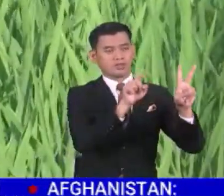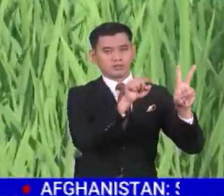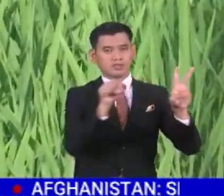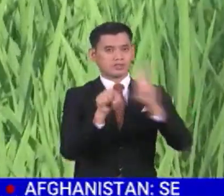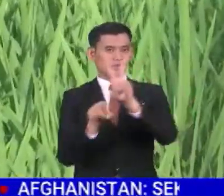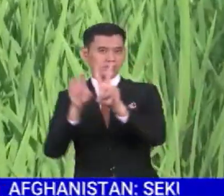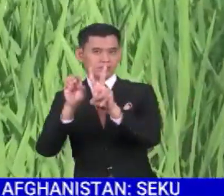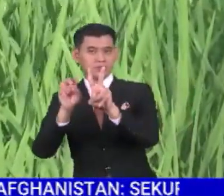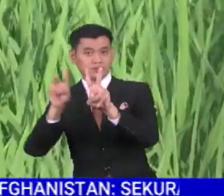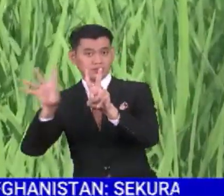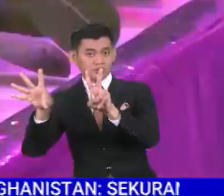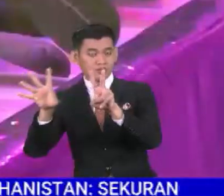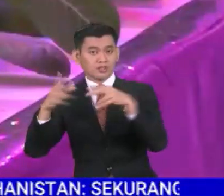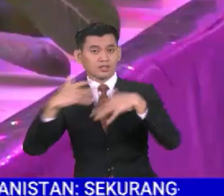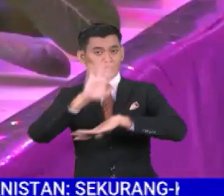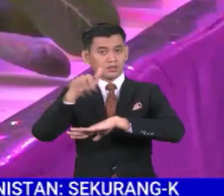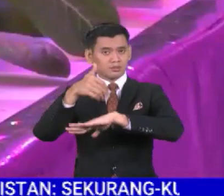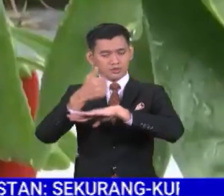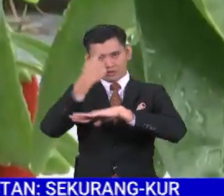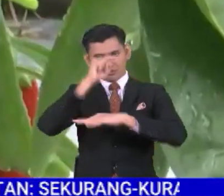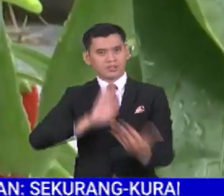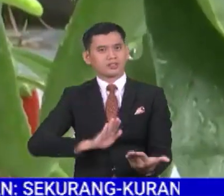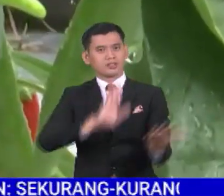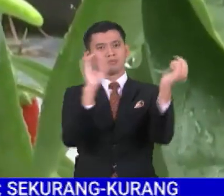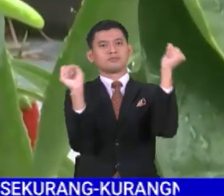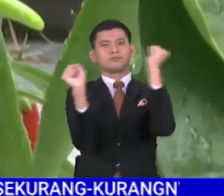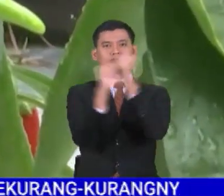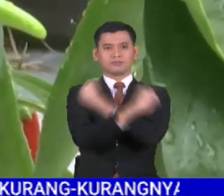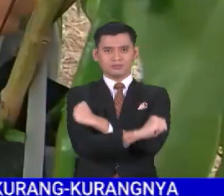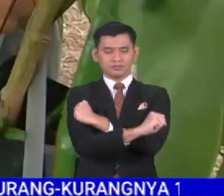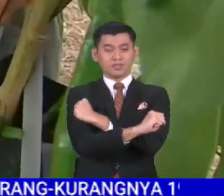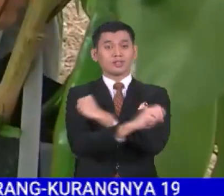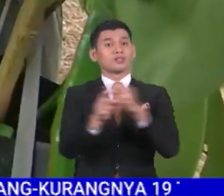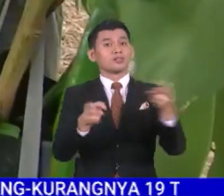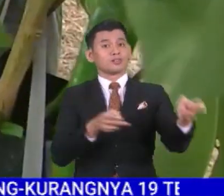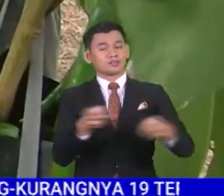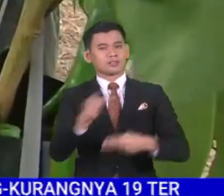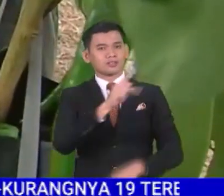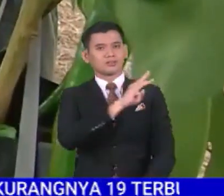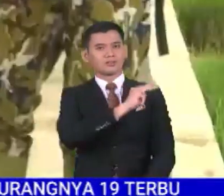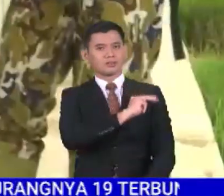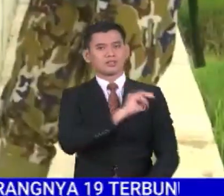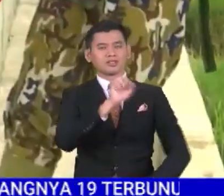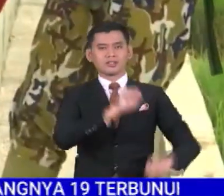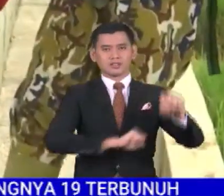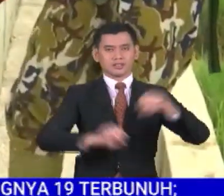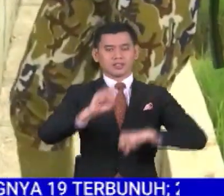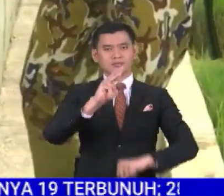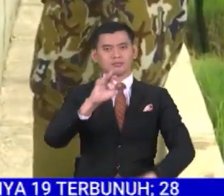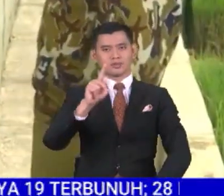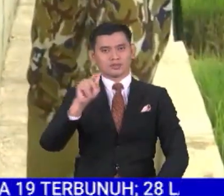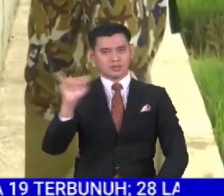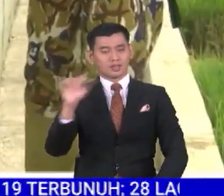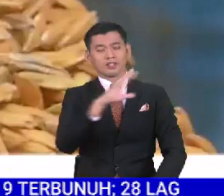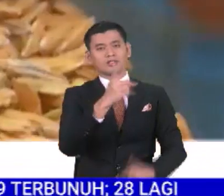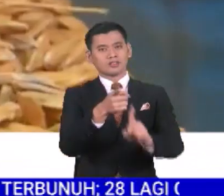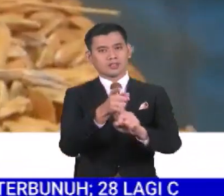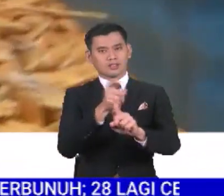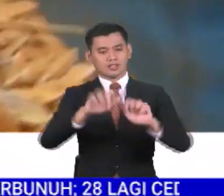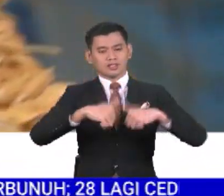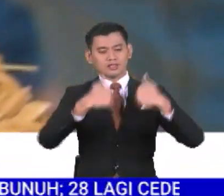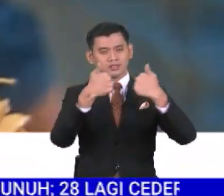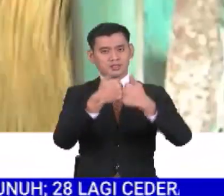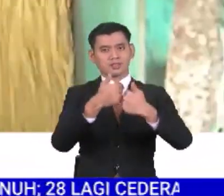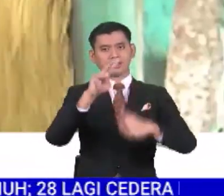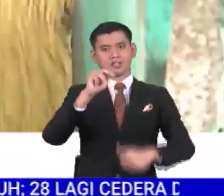2021-2025 diwujudkan bagi mendepani cabaran ini. Inisiatif Kementerian Sains, Teknologi dan Inovasi melalui Agensi